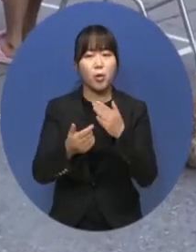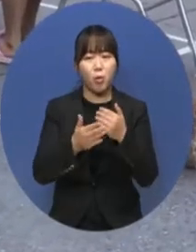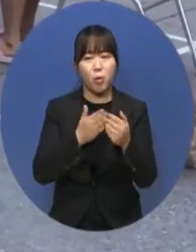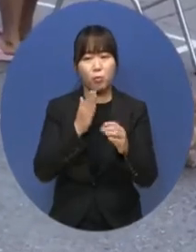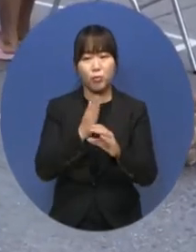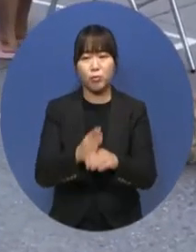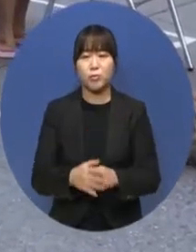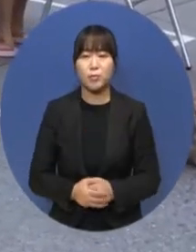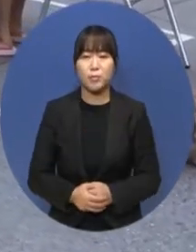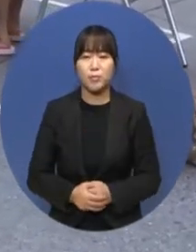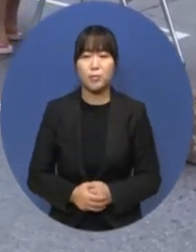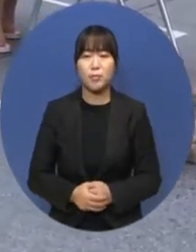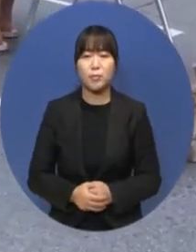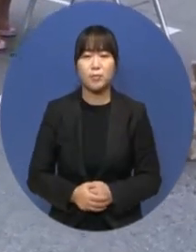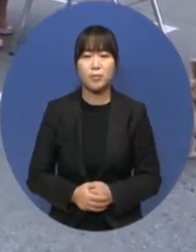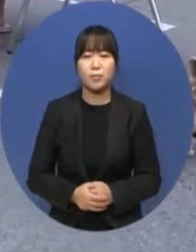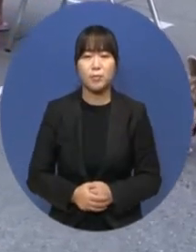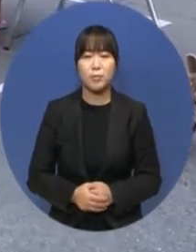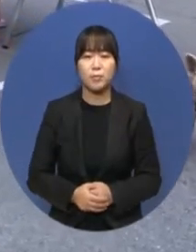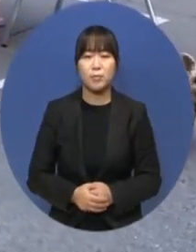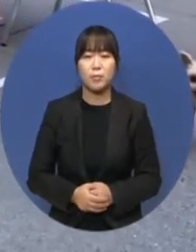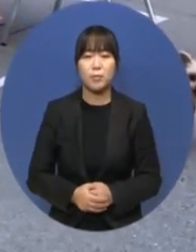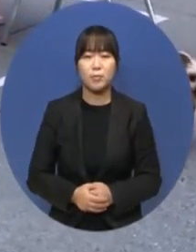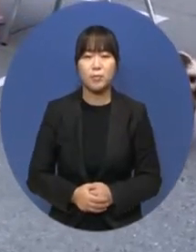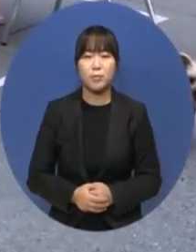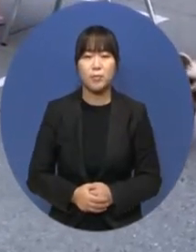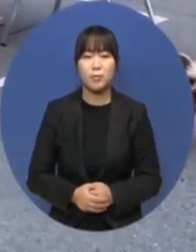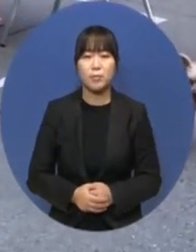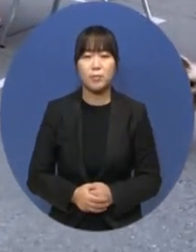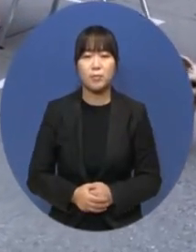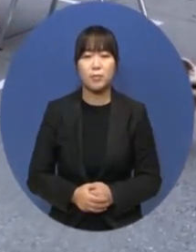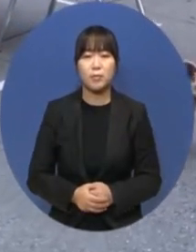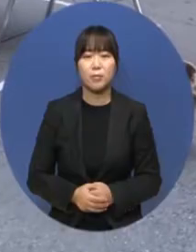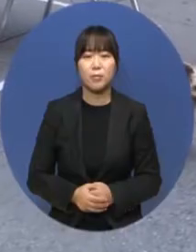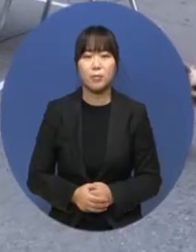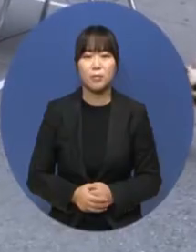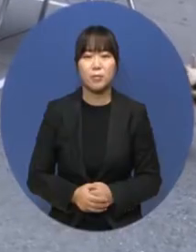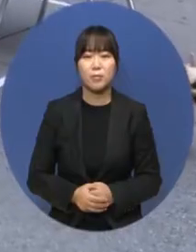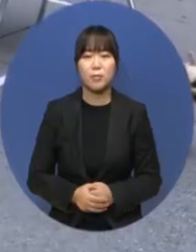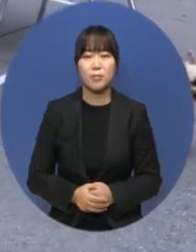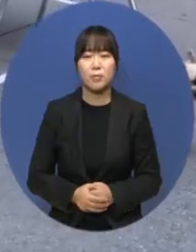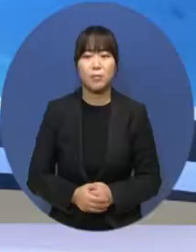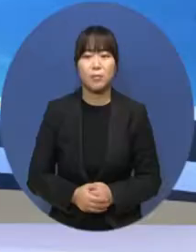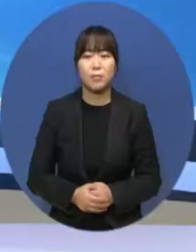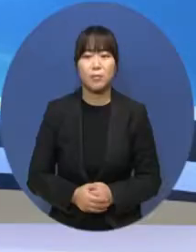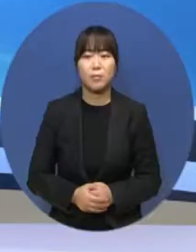뉴욕입니다. WBC 복지TV 뉴욕통신원 이오비입니다.